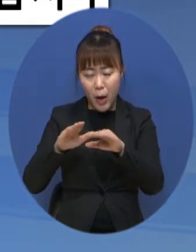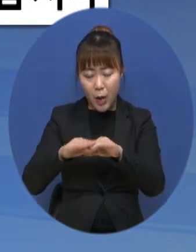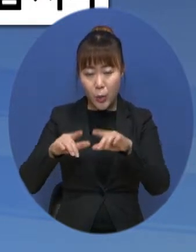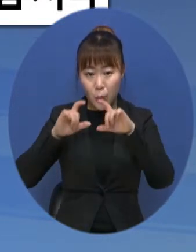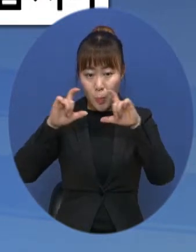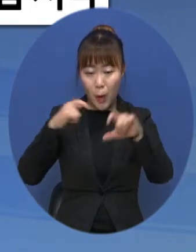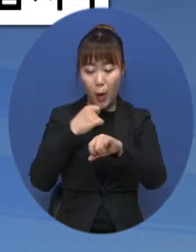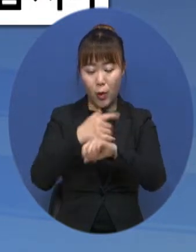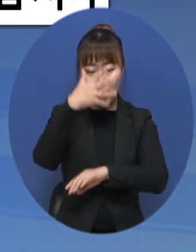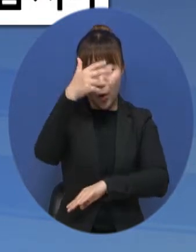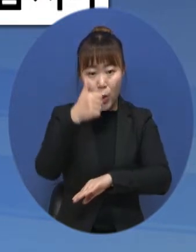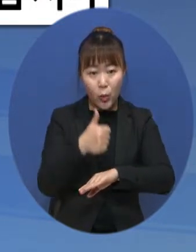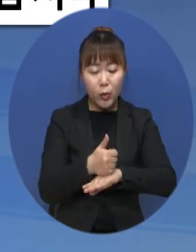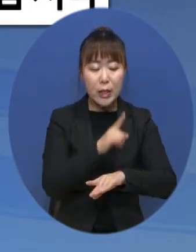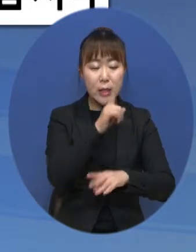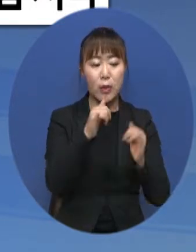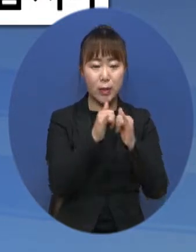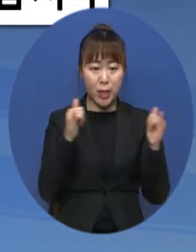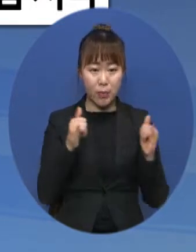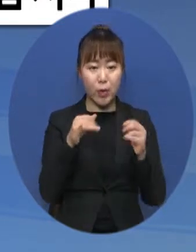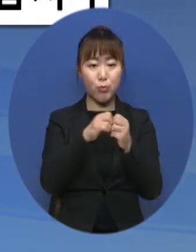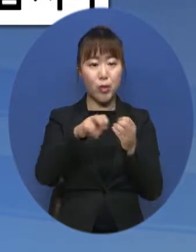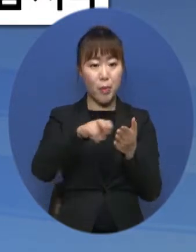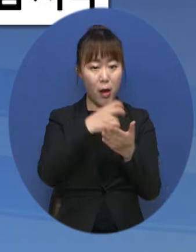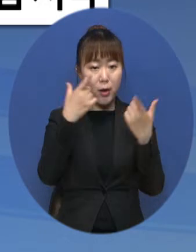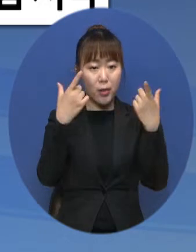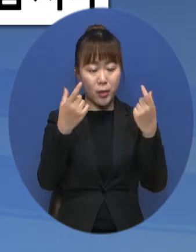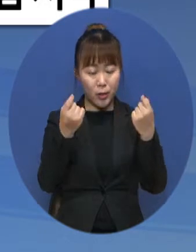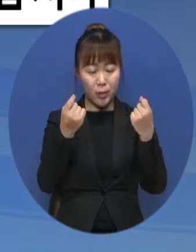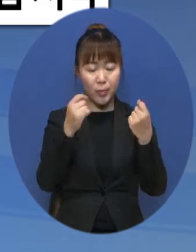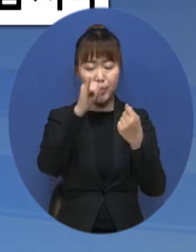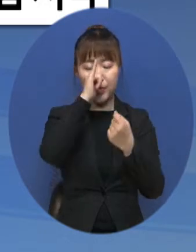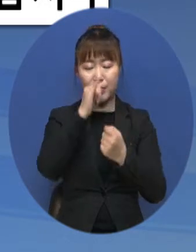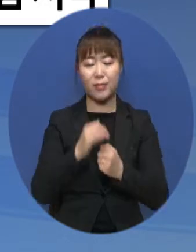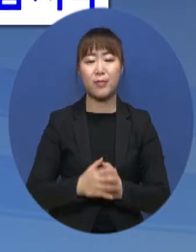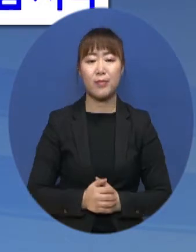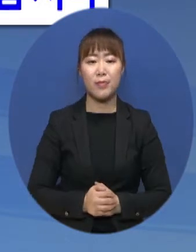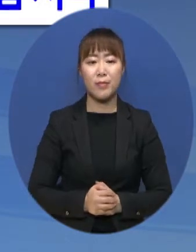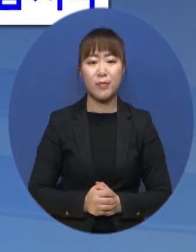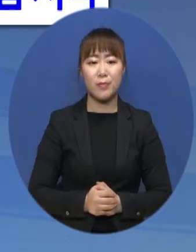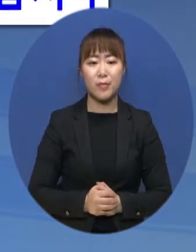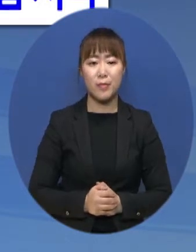통보하고 결과를 신고인에게 문자 메시지 등으로 알리게 됩니다.